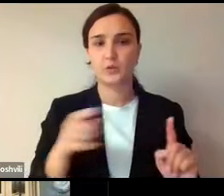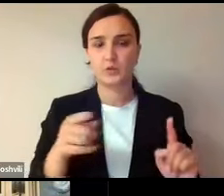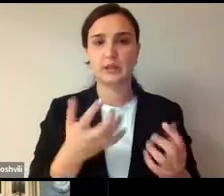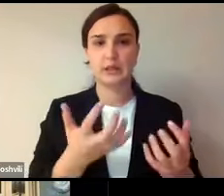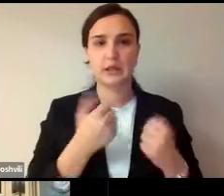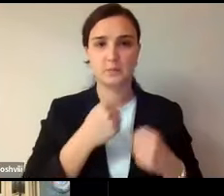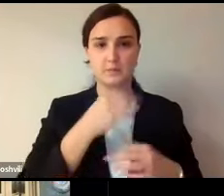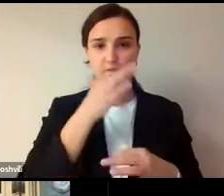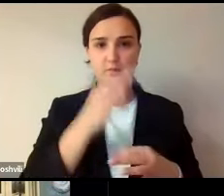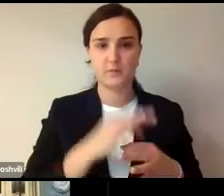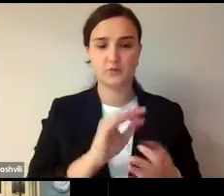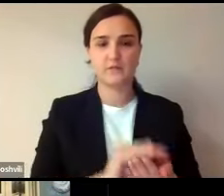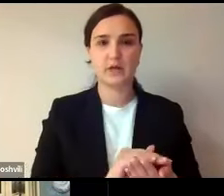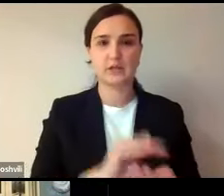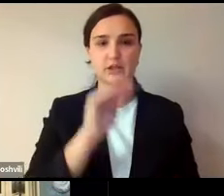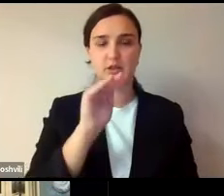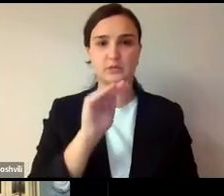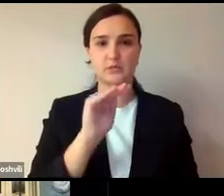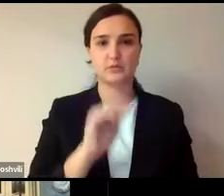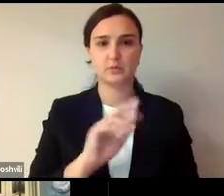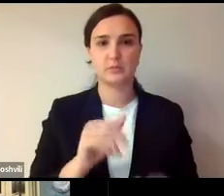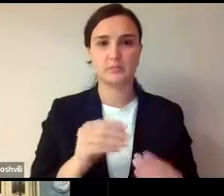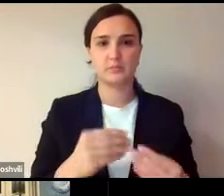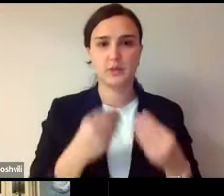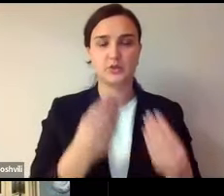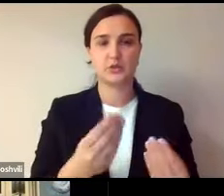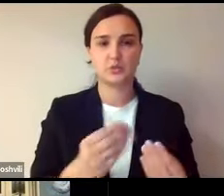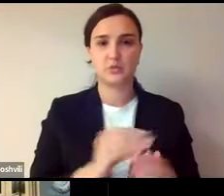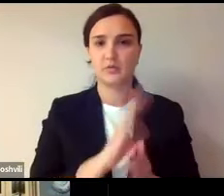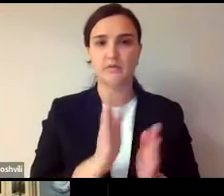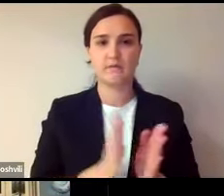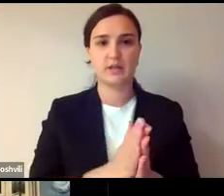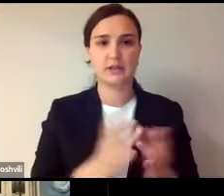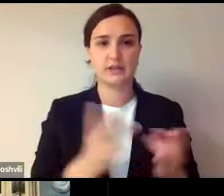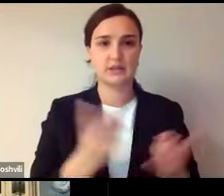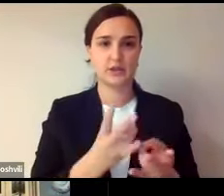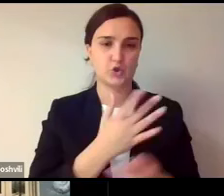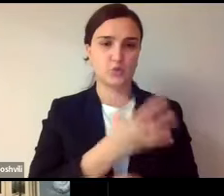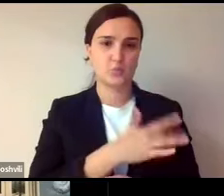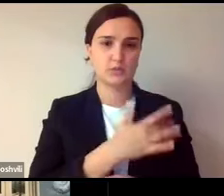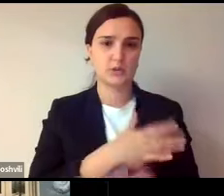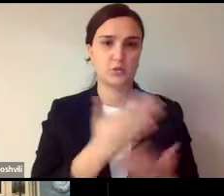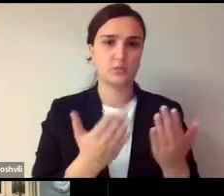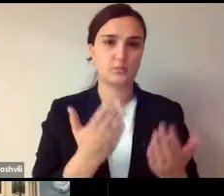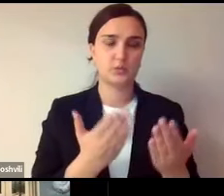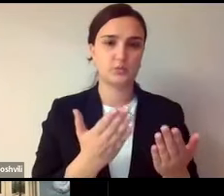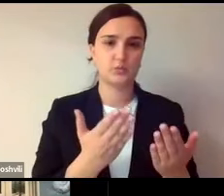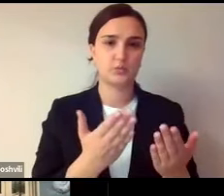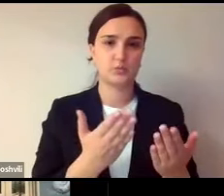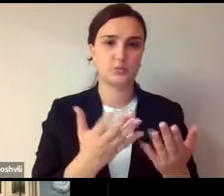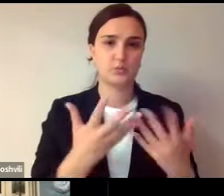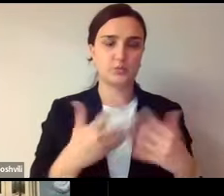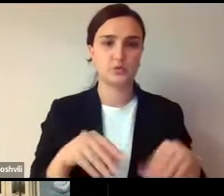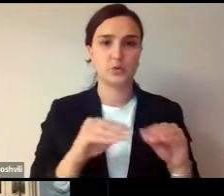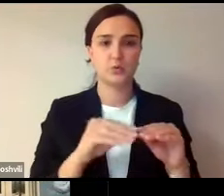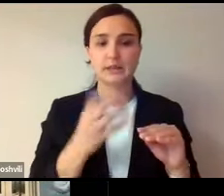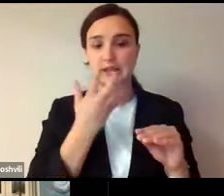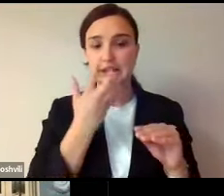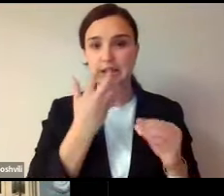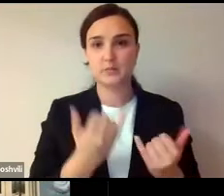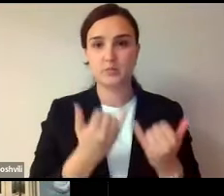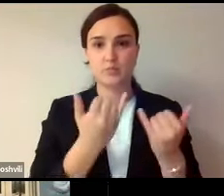პასუხისმგებლობას, აღზარდონ და მიაწოდონ ყველა საჭირო მომსახურება თუ მათ შორის ოჯახური სითბო, რომელიც